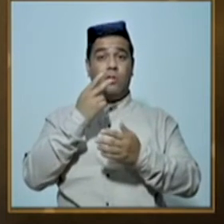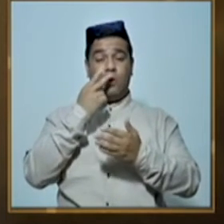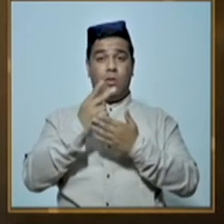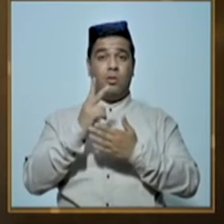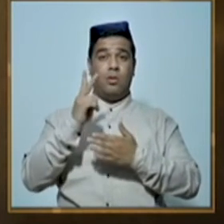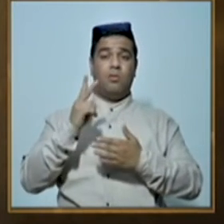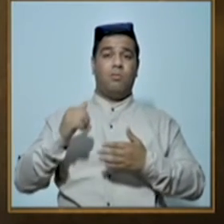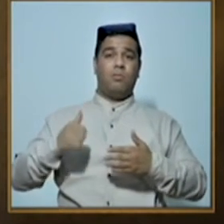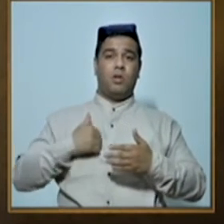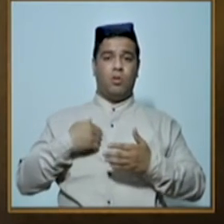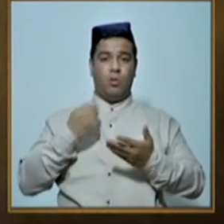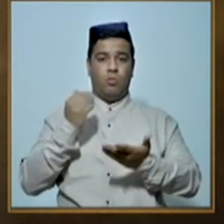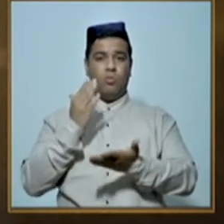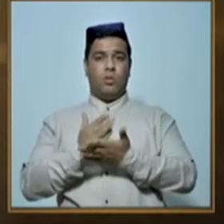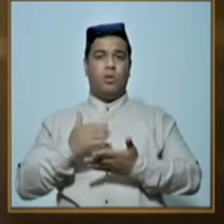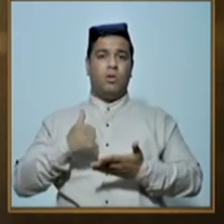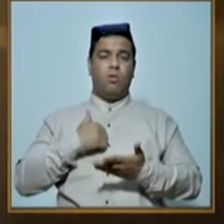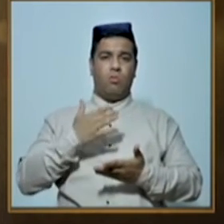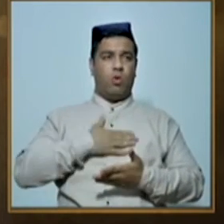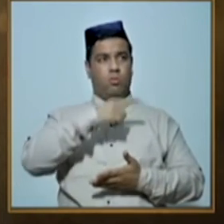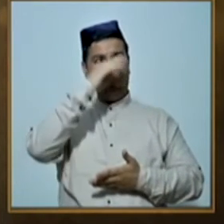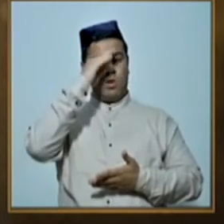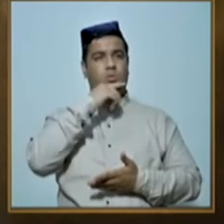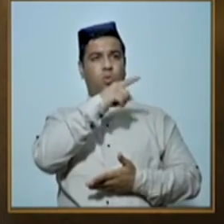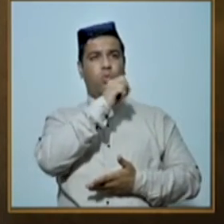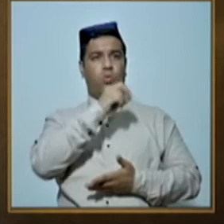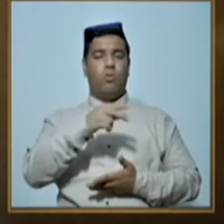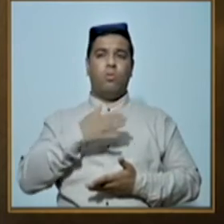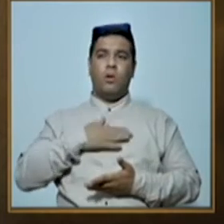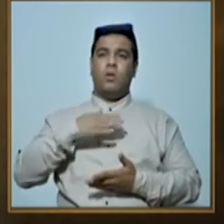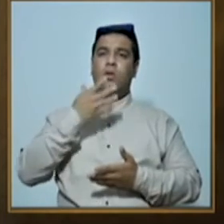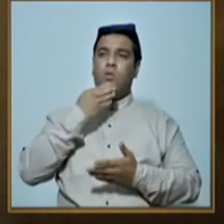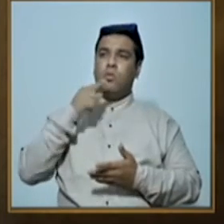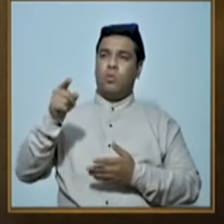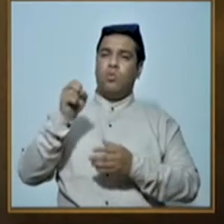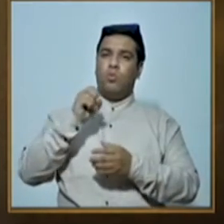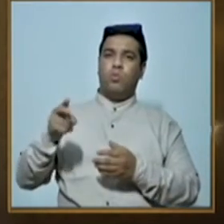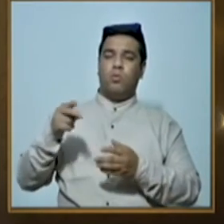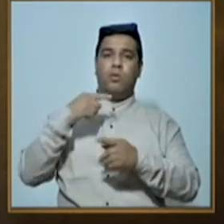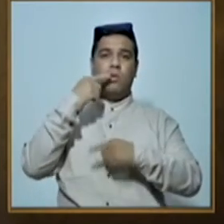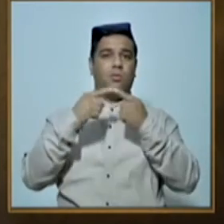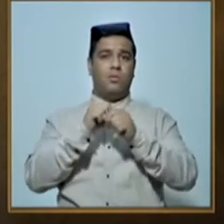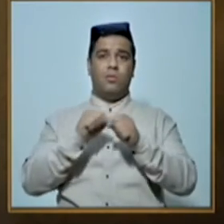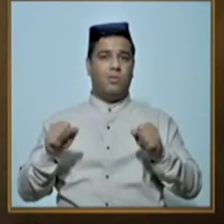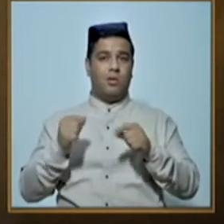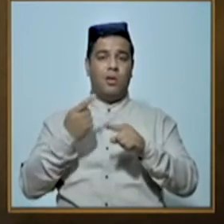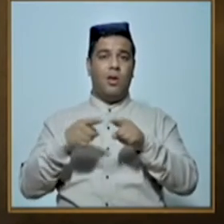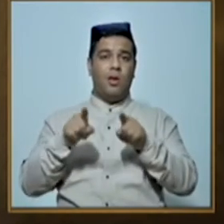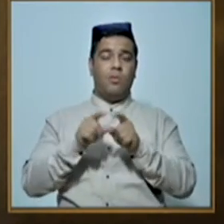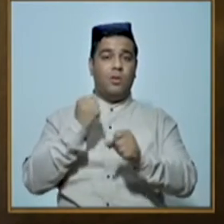Hasab nasab bilan mammallik qilyapsan. Mani otam bu, bobom bu deb o'zingni fazilli qilib